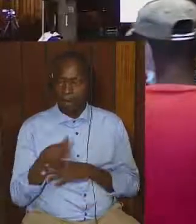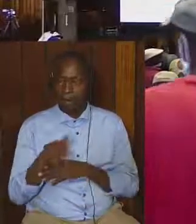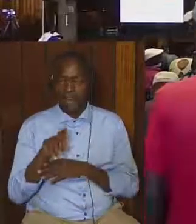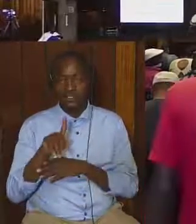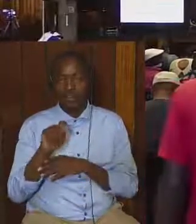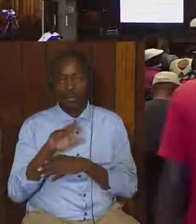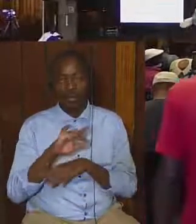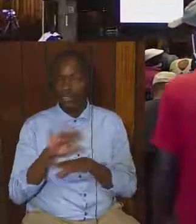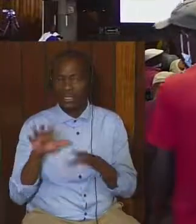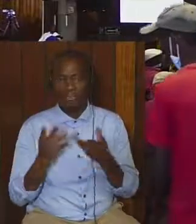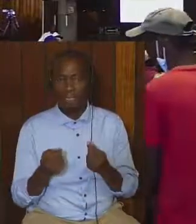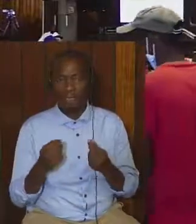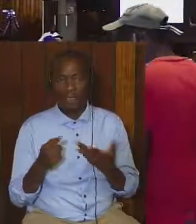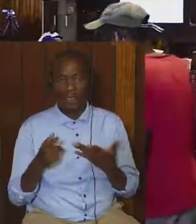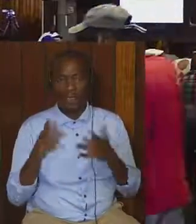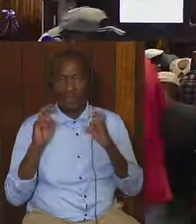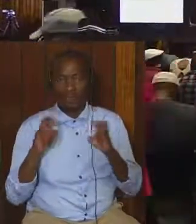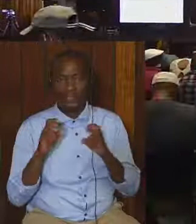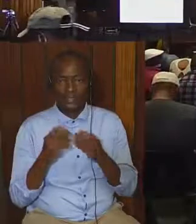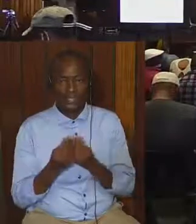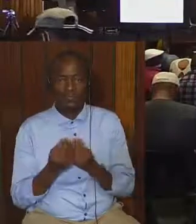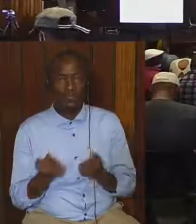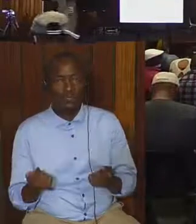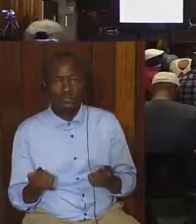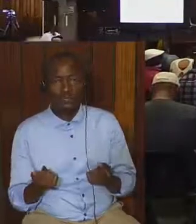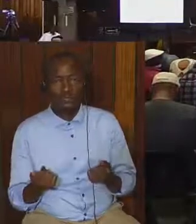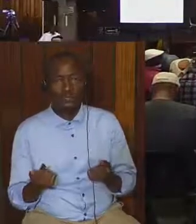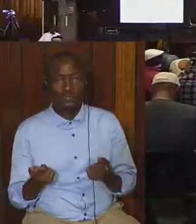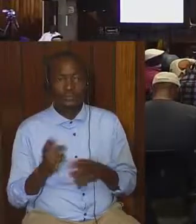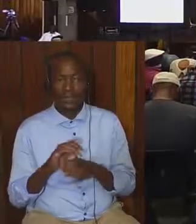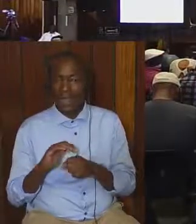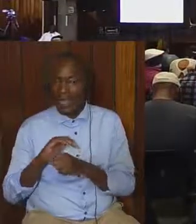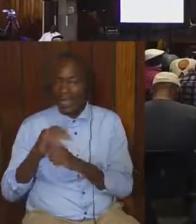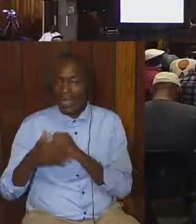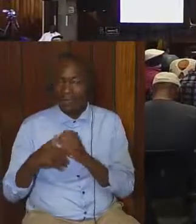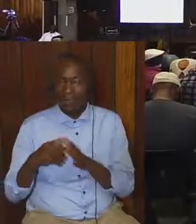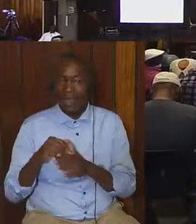amabhasi. Amabhasi akayashoda. Akakhavara ama-shift.